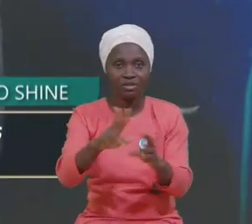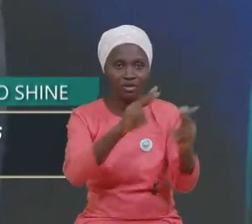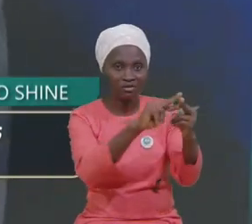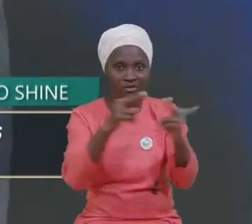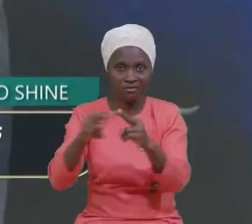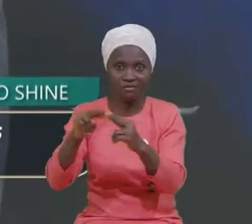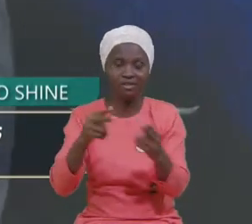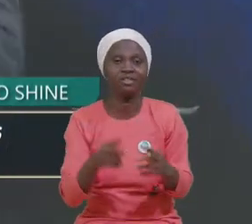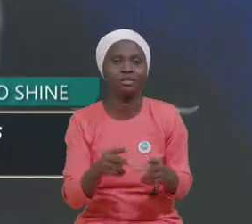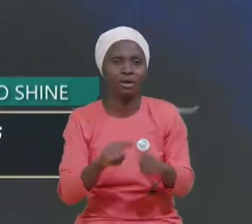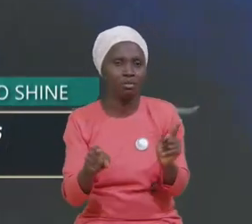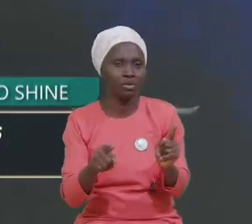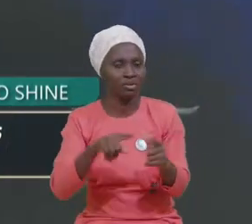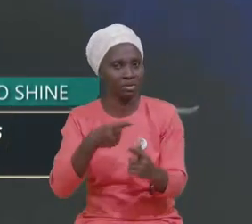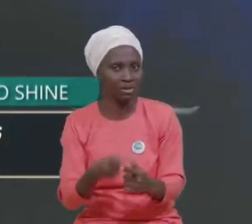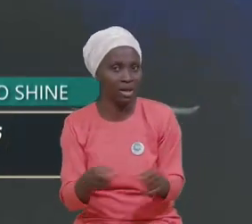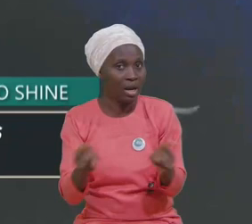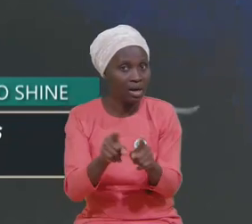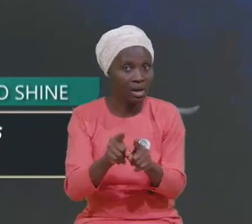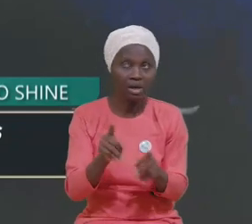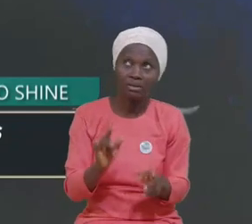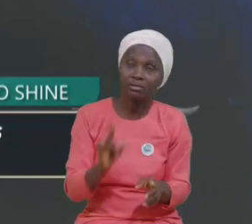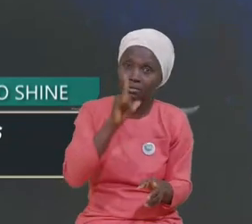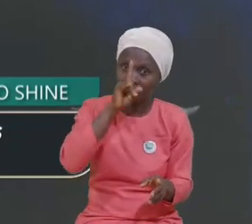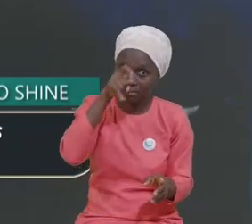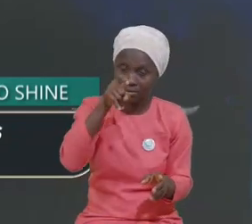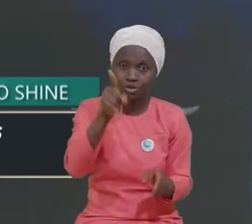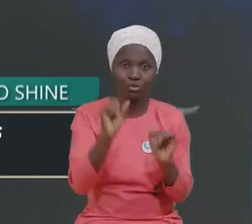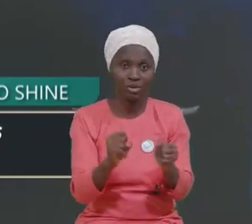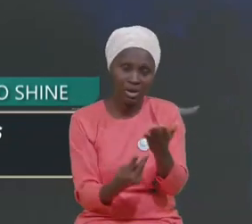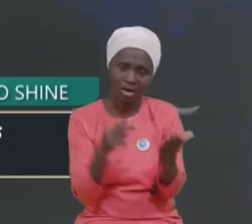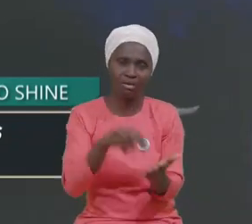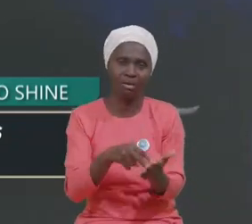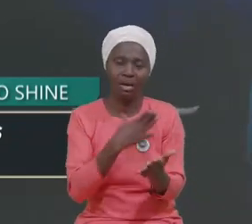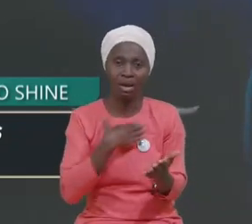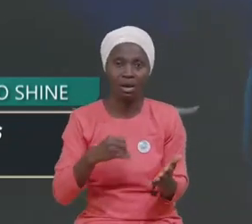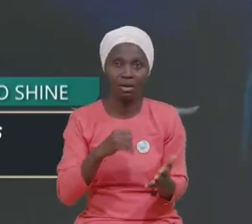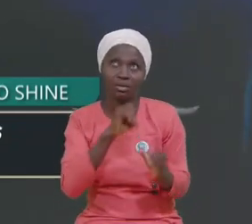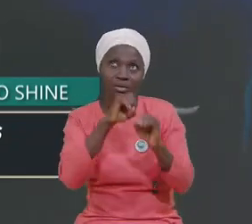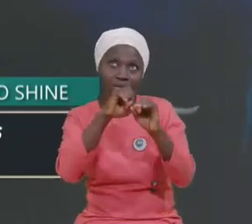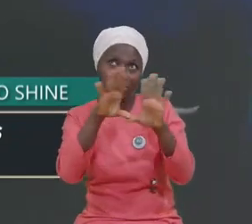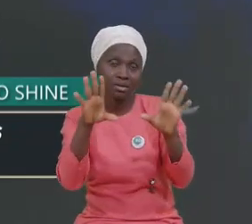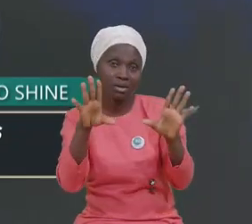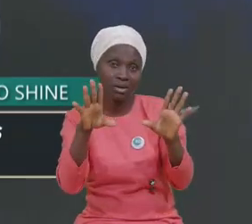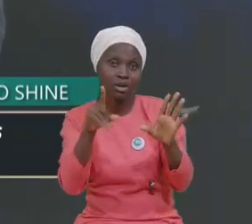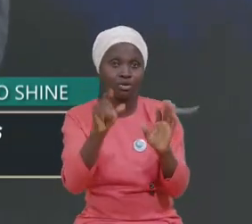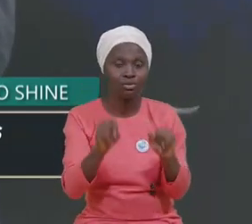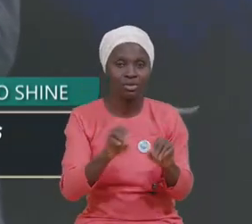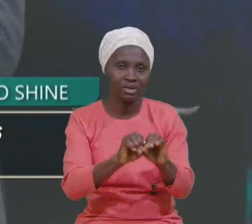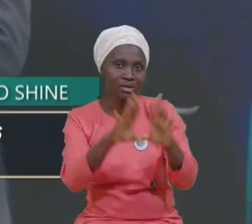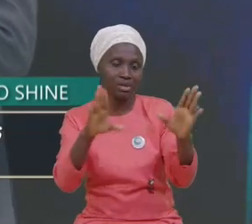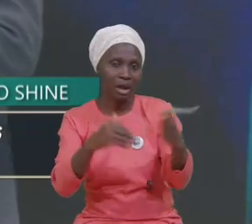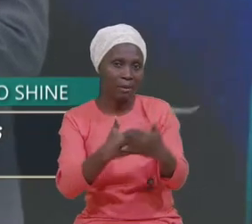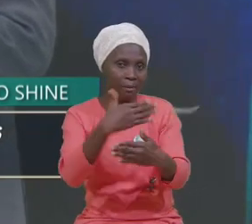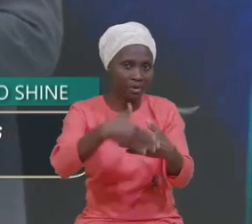Mais, comme l'aigle, tu peux te lever et tu peux briller.